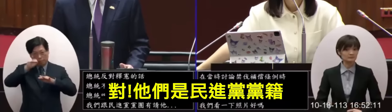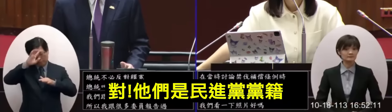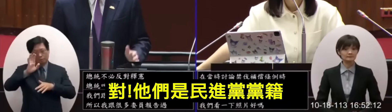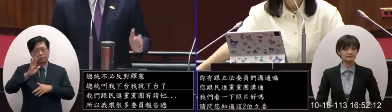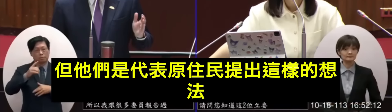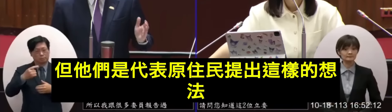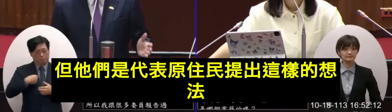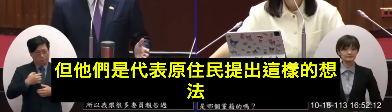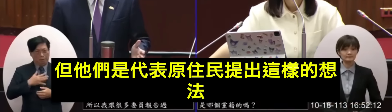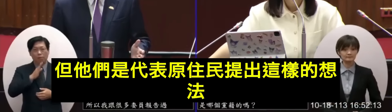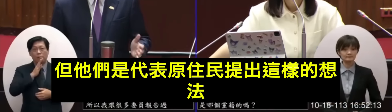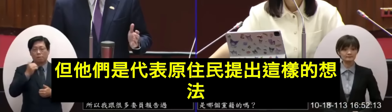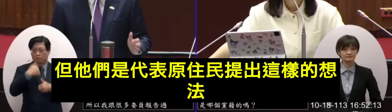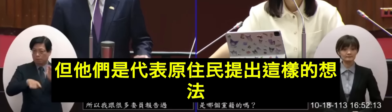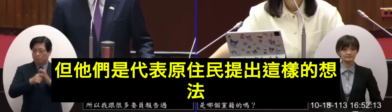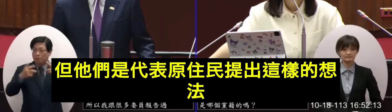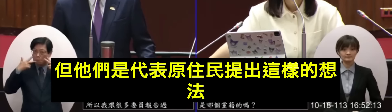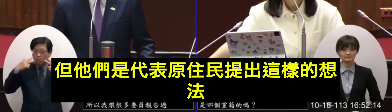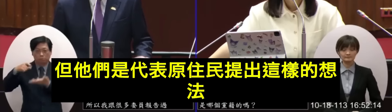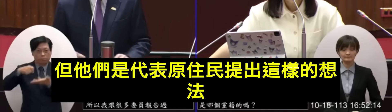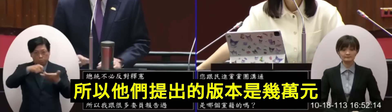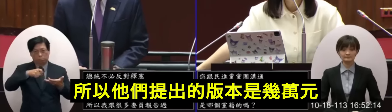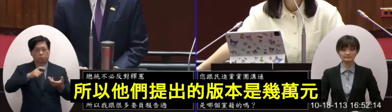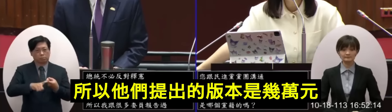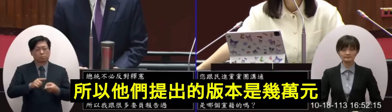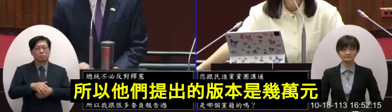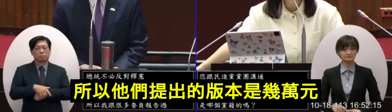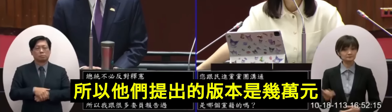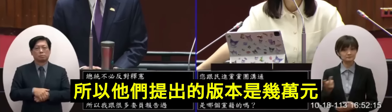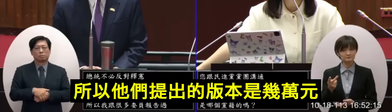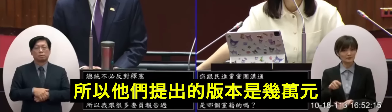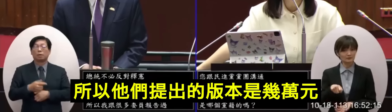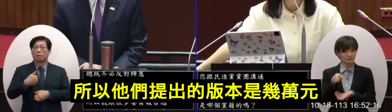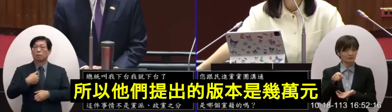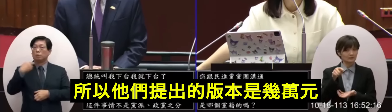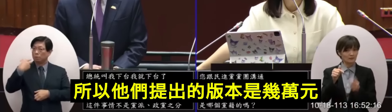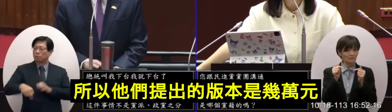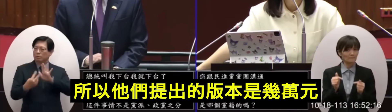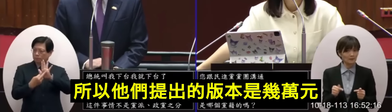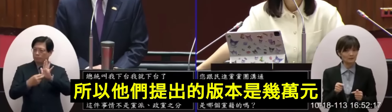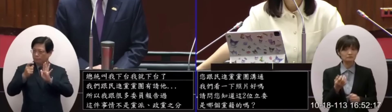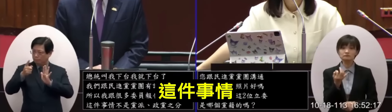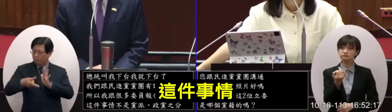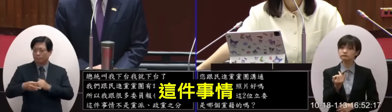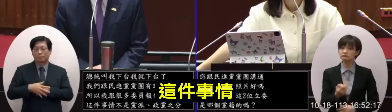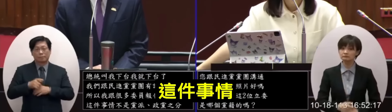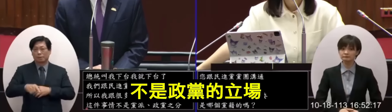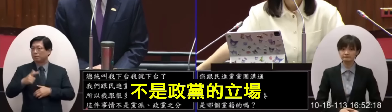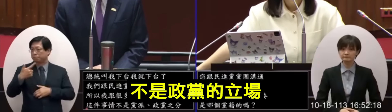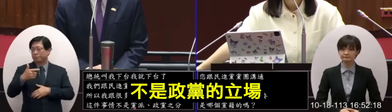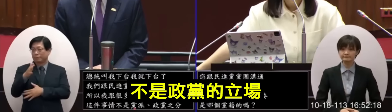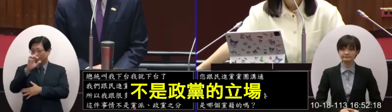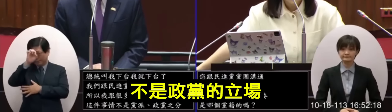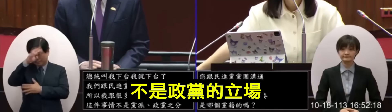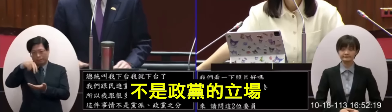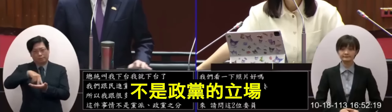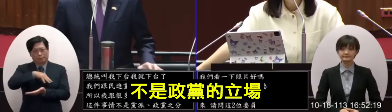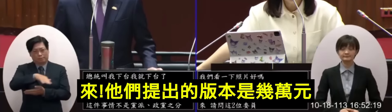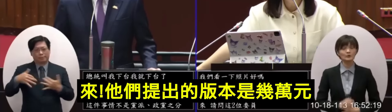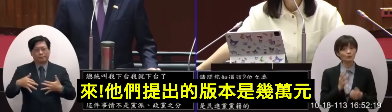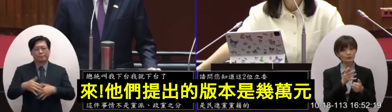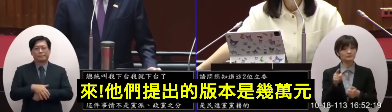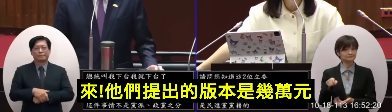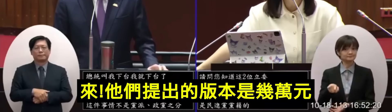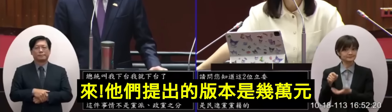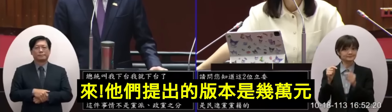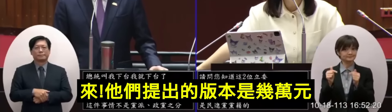党党籍，那他们是代表原住民提出这样的想法，所以 他们提出的版本是几万元。 这件事情不是政党的立场。 来，他